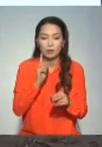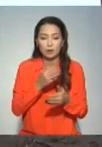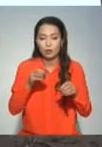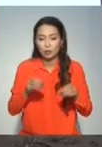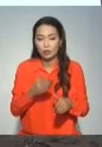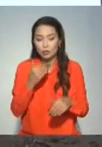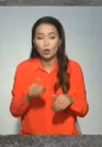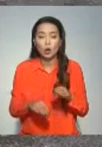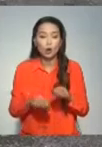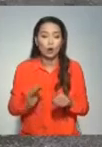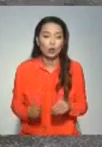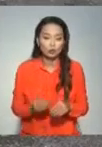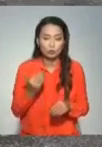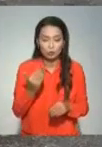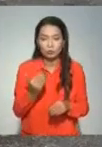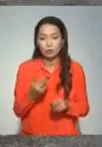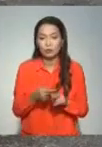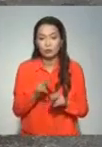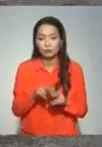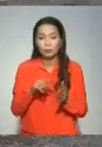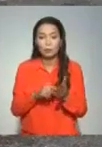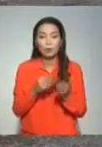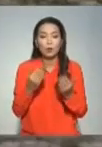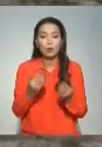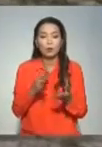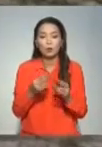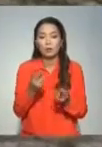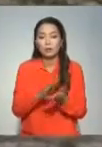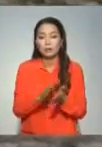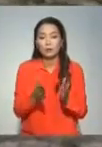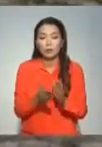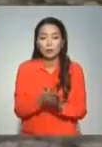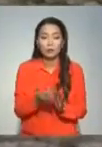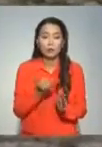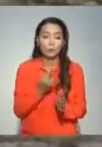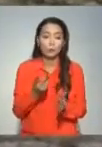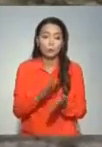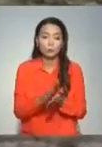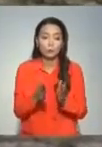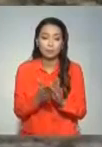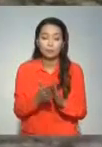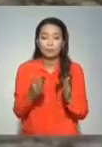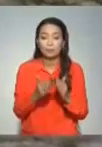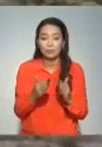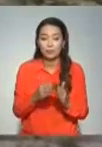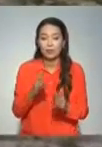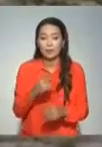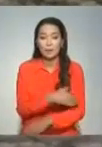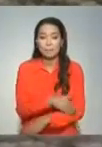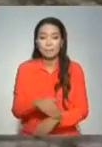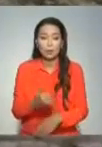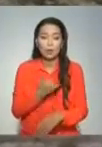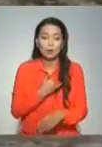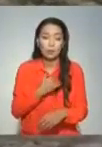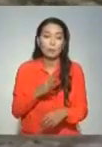Строительная компания же недоумевает. Пункт четко был прописан в договоре. Проектом договора на строительство домов вдоль проспекта Назарбаева, который нами уже